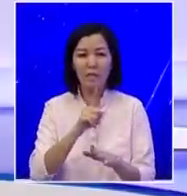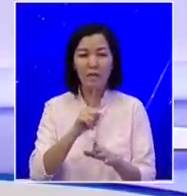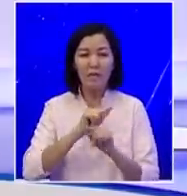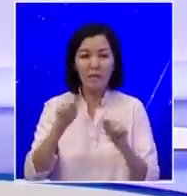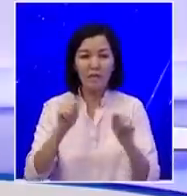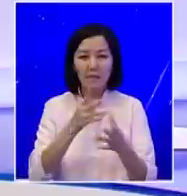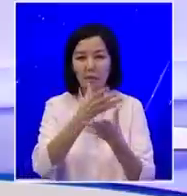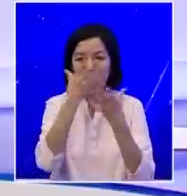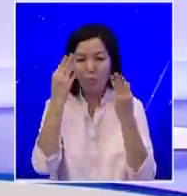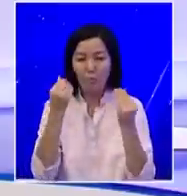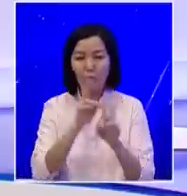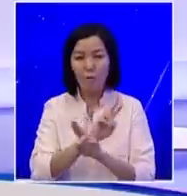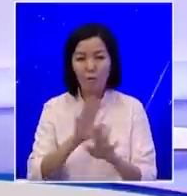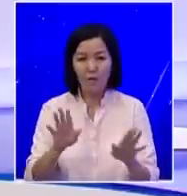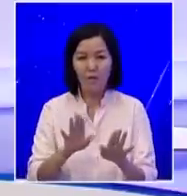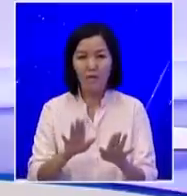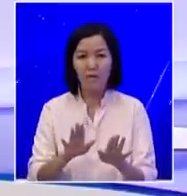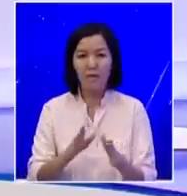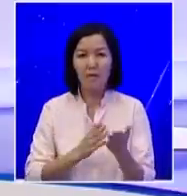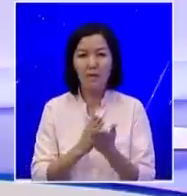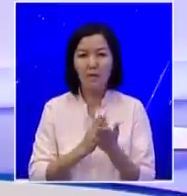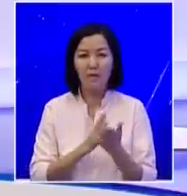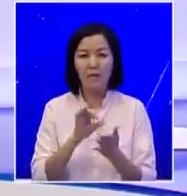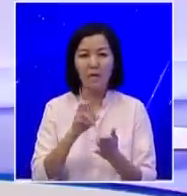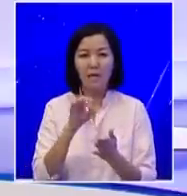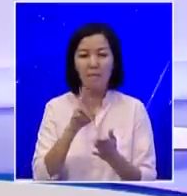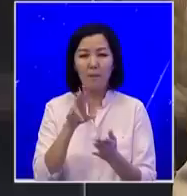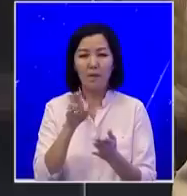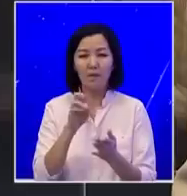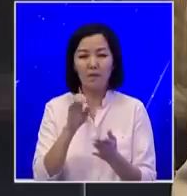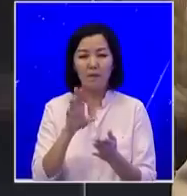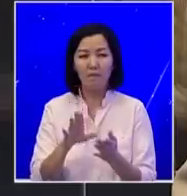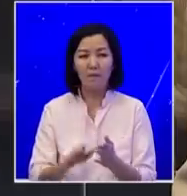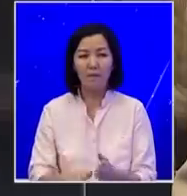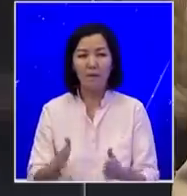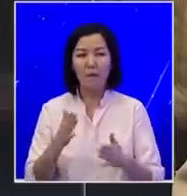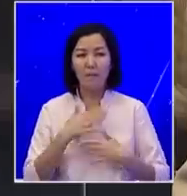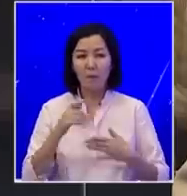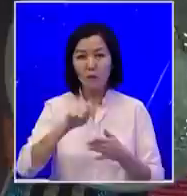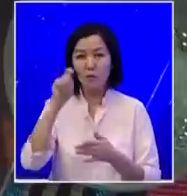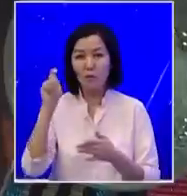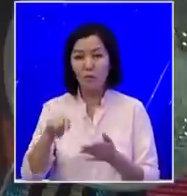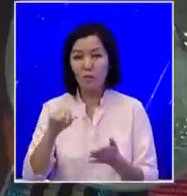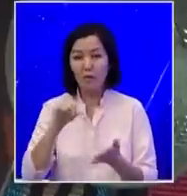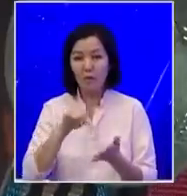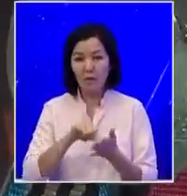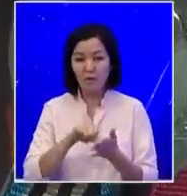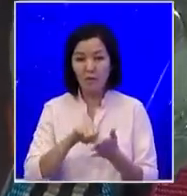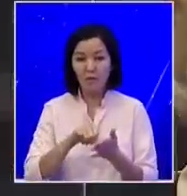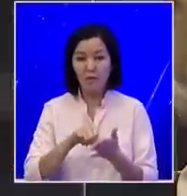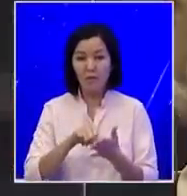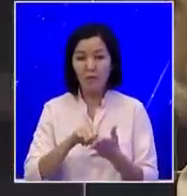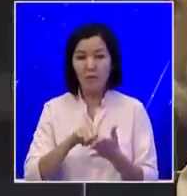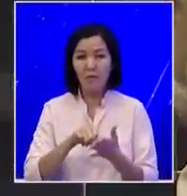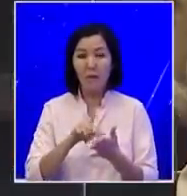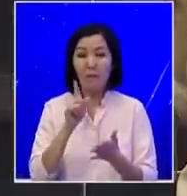деп санайтын майдангер Ғайыс Егенбердиев. Мен соғысқа барам деген, бірақ өлмей міндетті